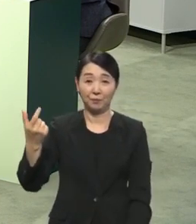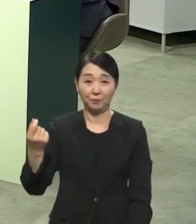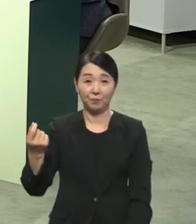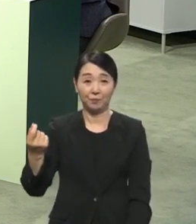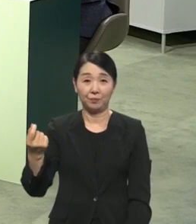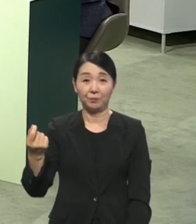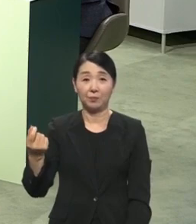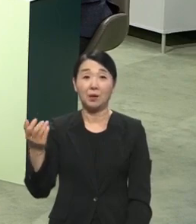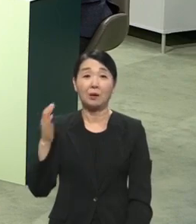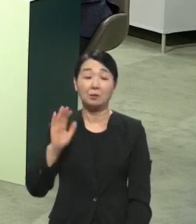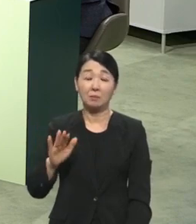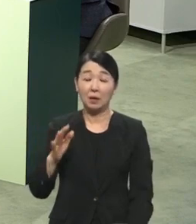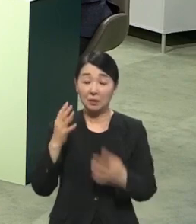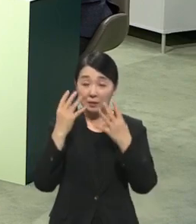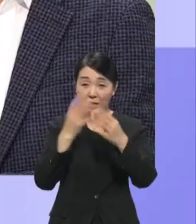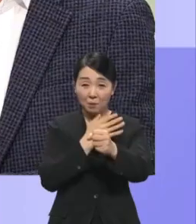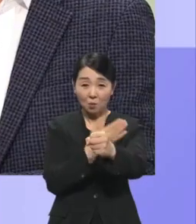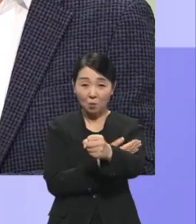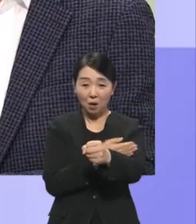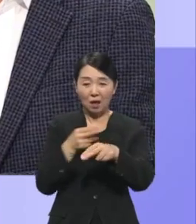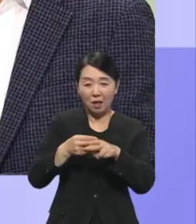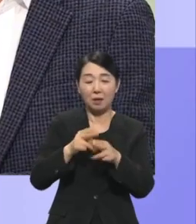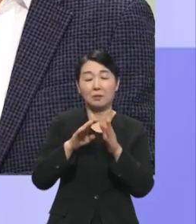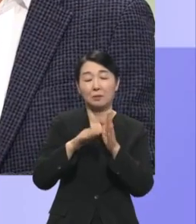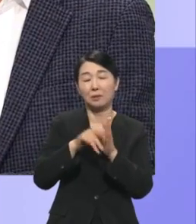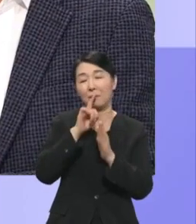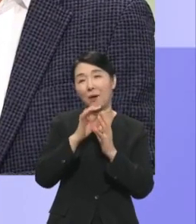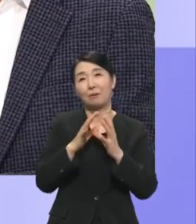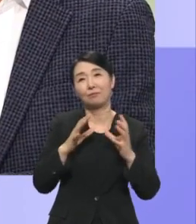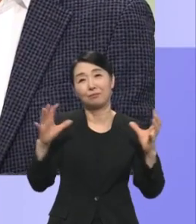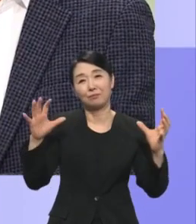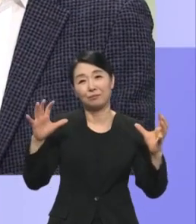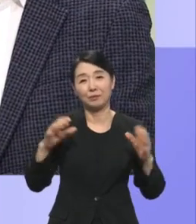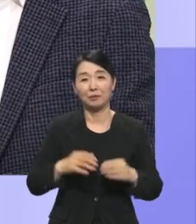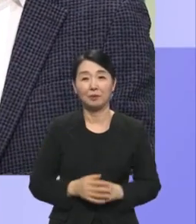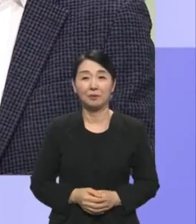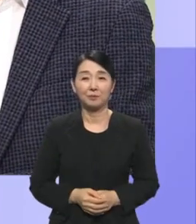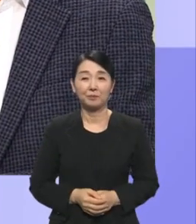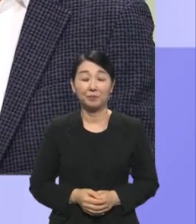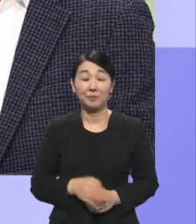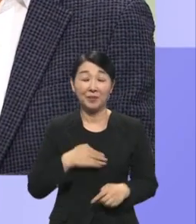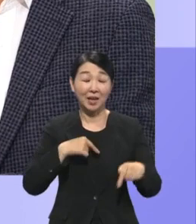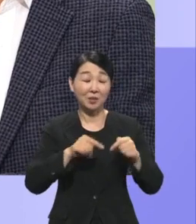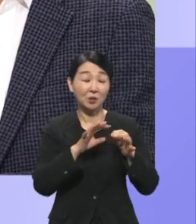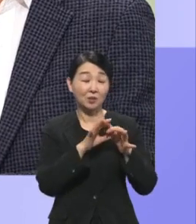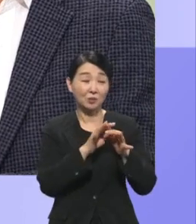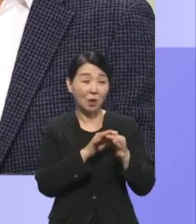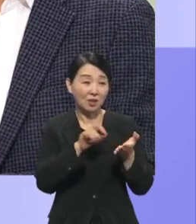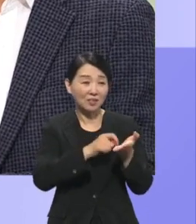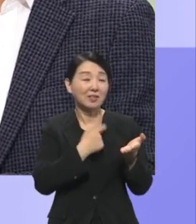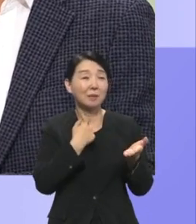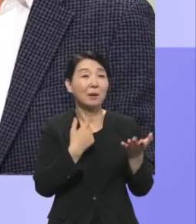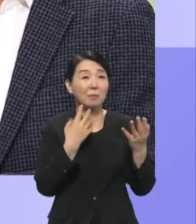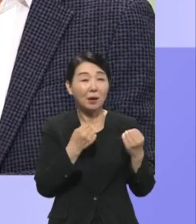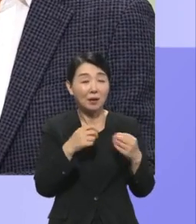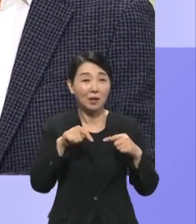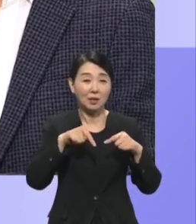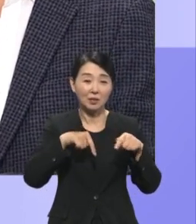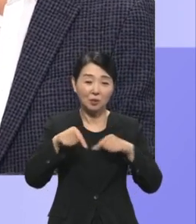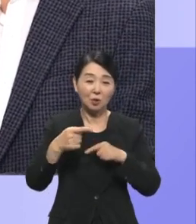하고 그렇지만 또이 사명권을 행사할 때마다 논란도 있는데 정치부 출입을 또 오래한 입장에서는 참 정권 바뀔 때마다